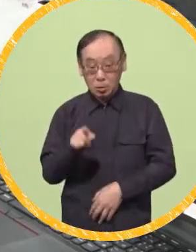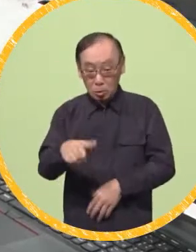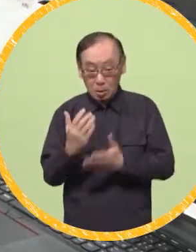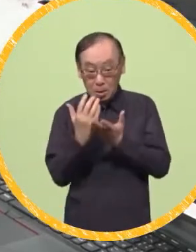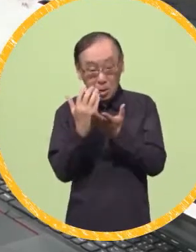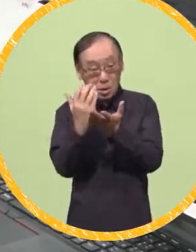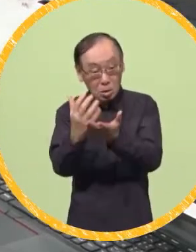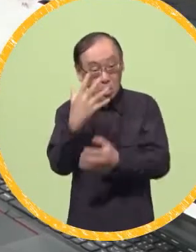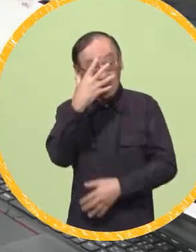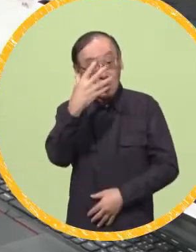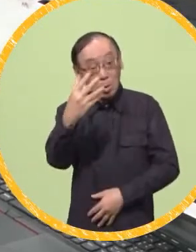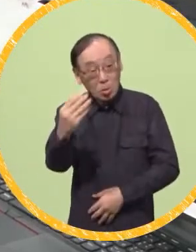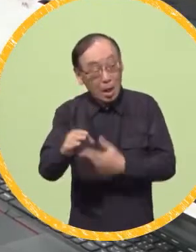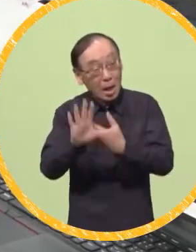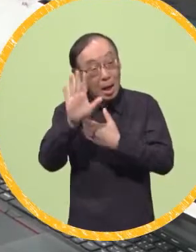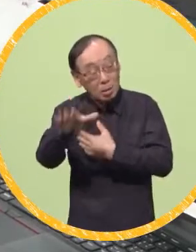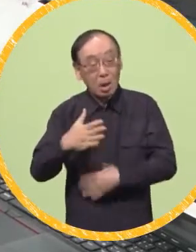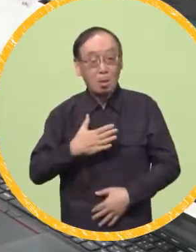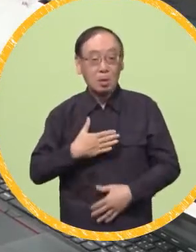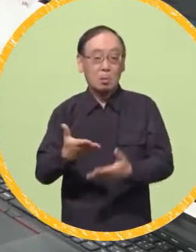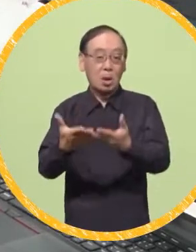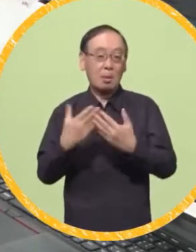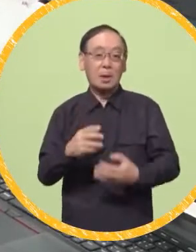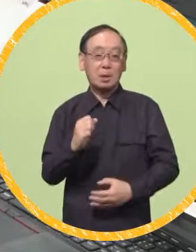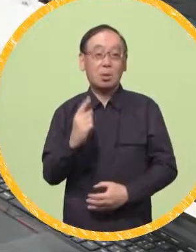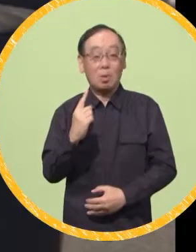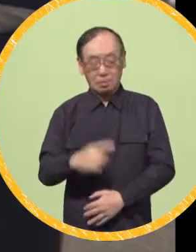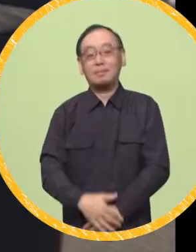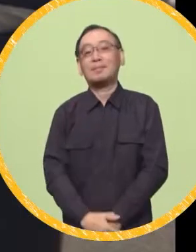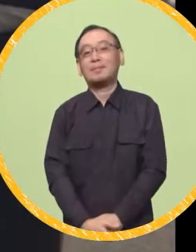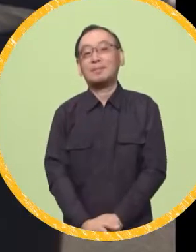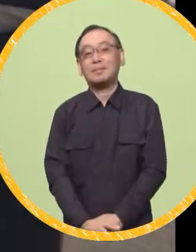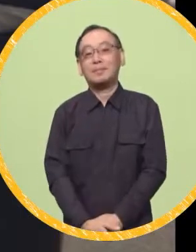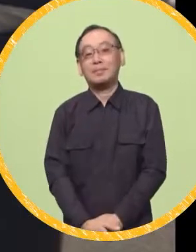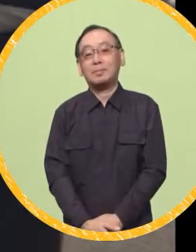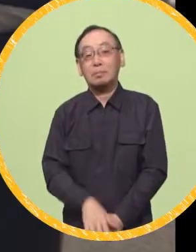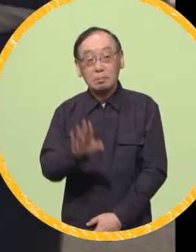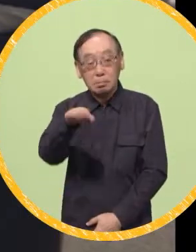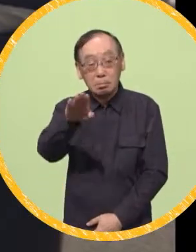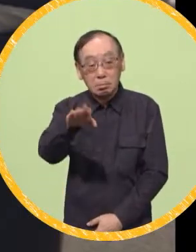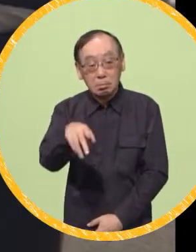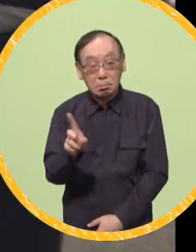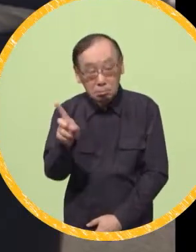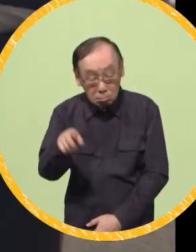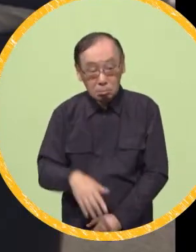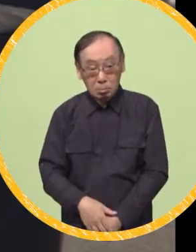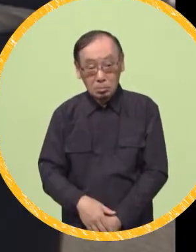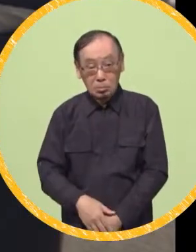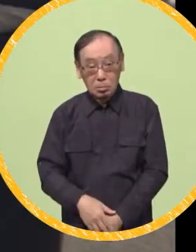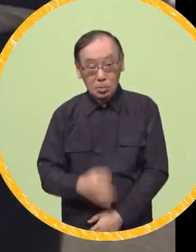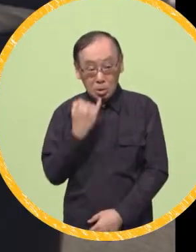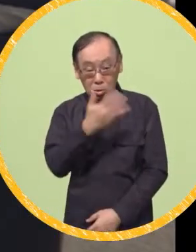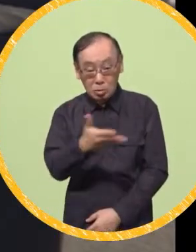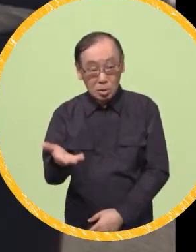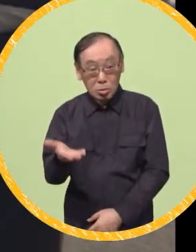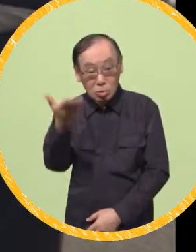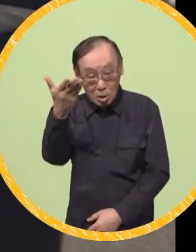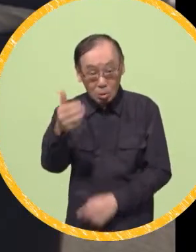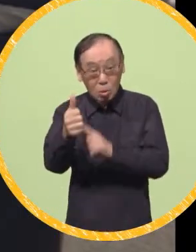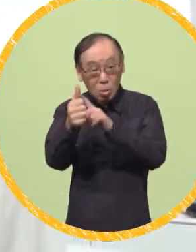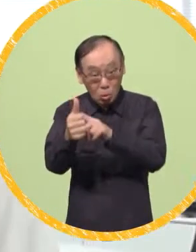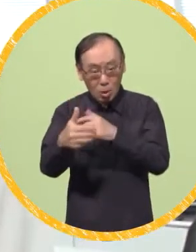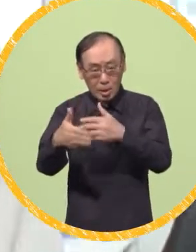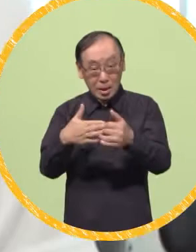魅力とかをその後で感じていただければいいかなぁと思っておりますところで海上さん海の上の男セーリング